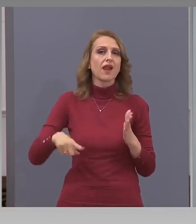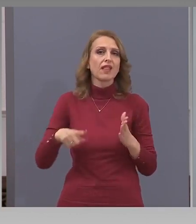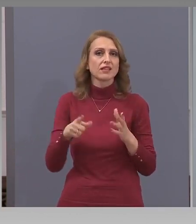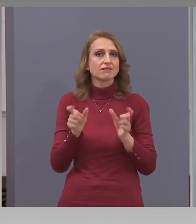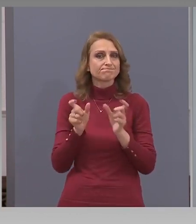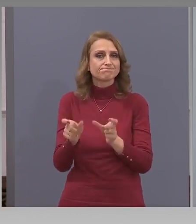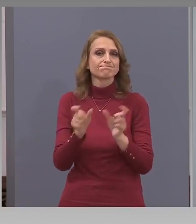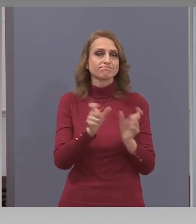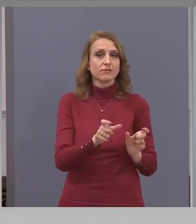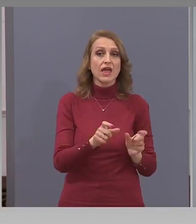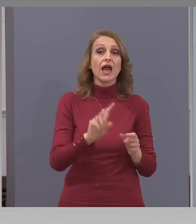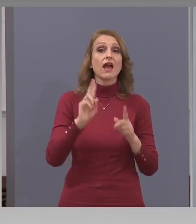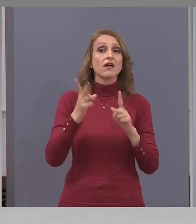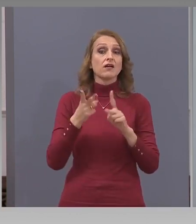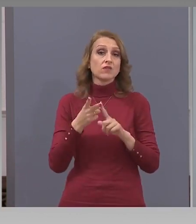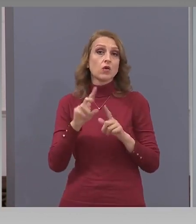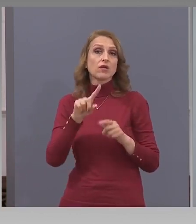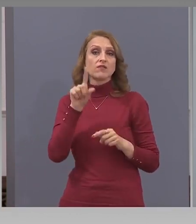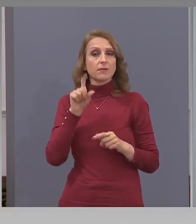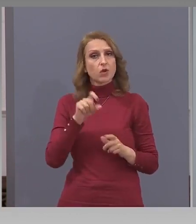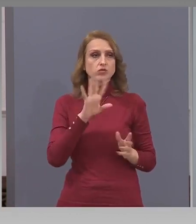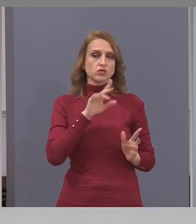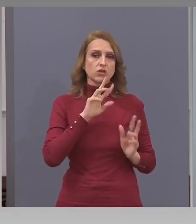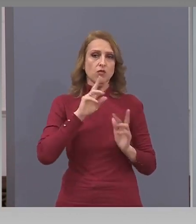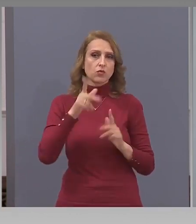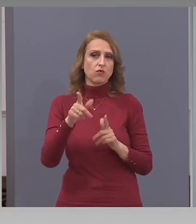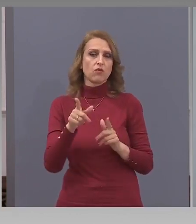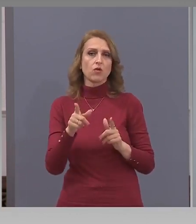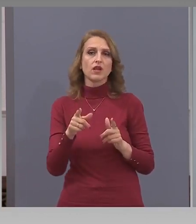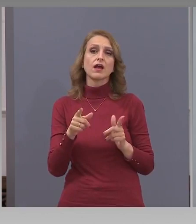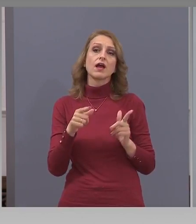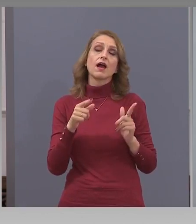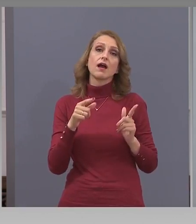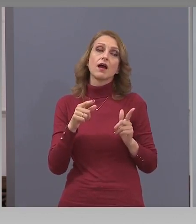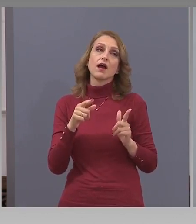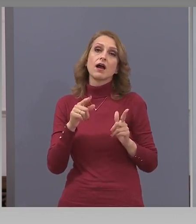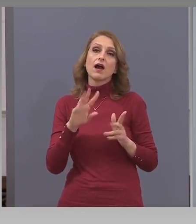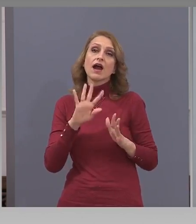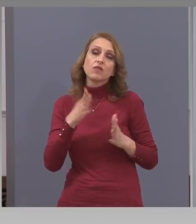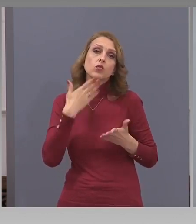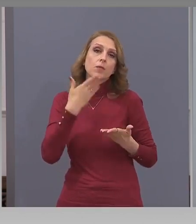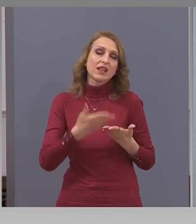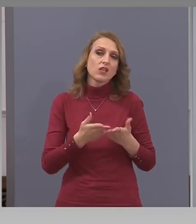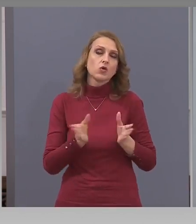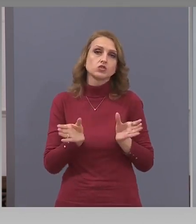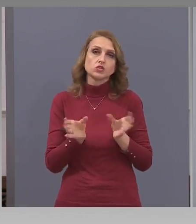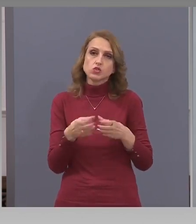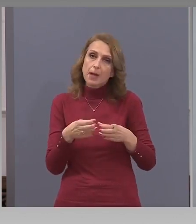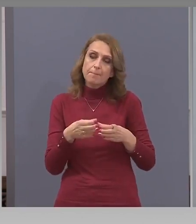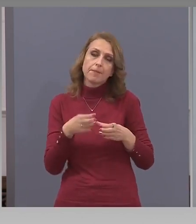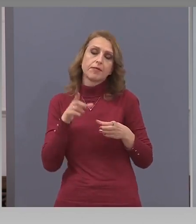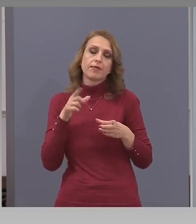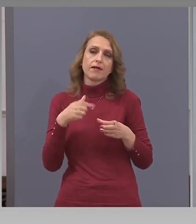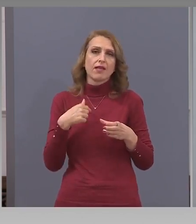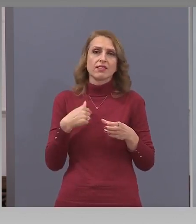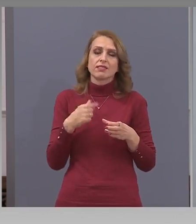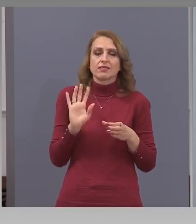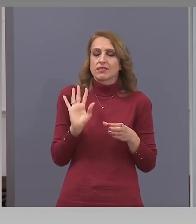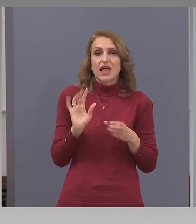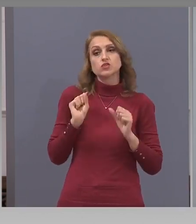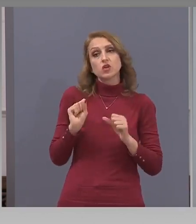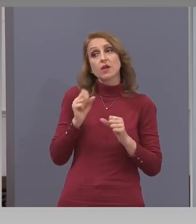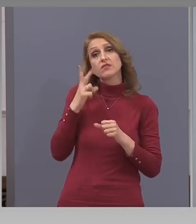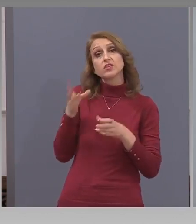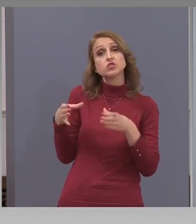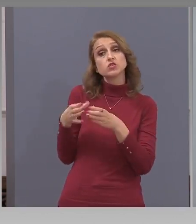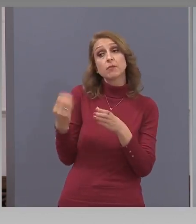Така че по втория въпрос ще ми отговори щаба. Каквото предложи, това изпълняваме. Там не се правиме на по-умни от тях, защото за това се